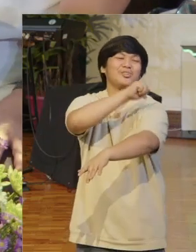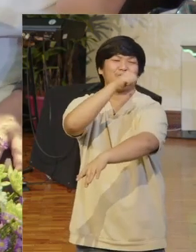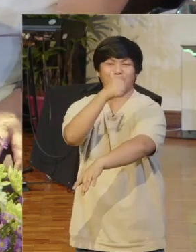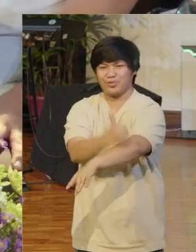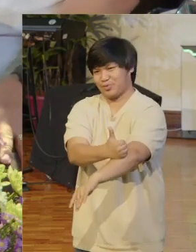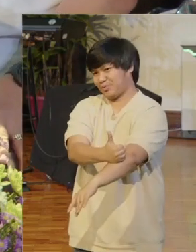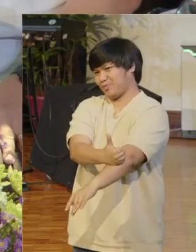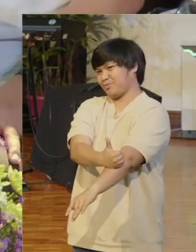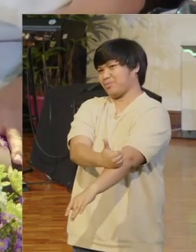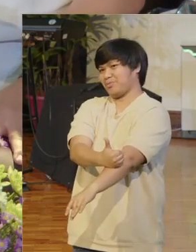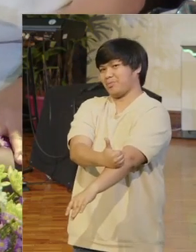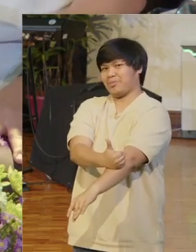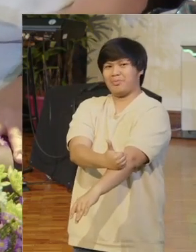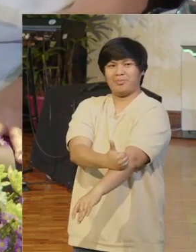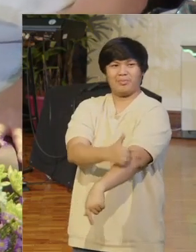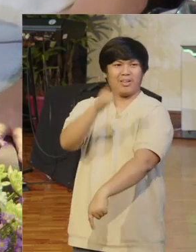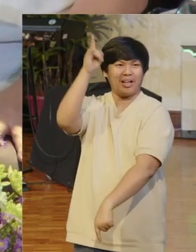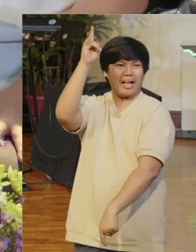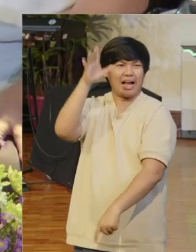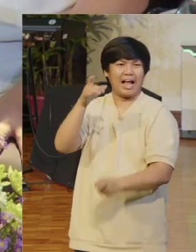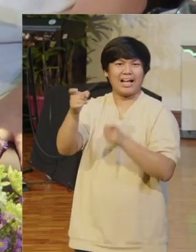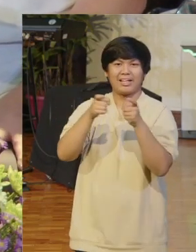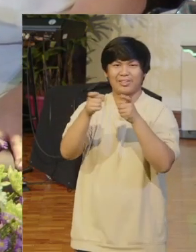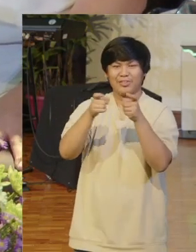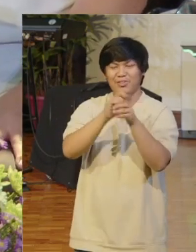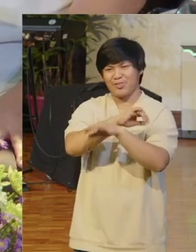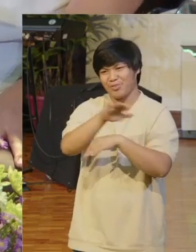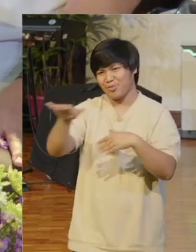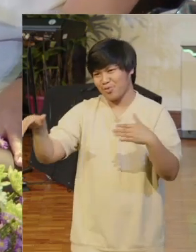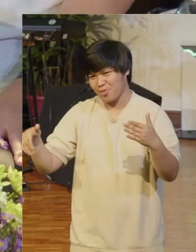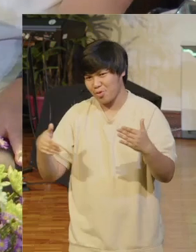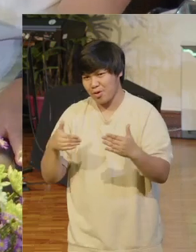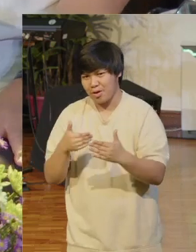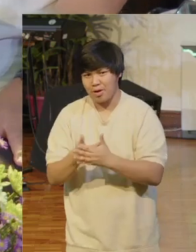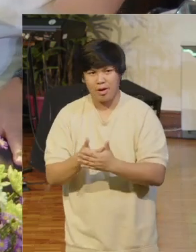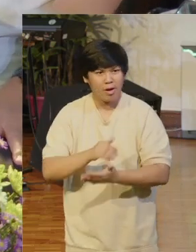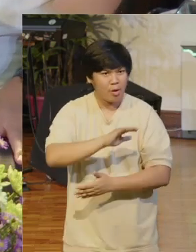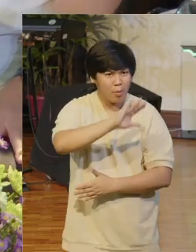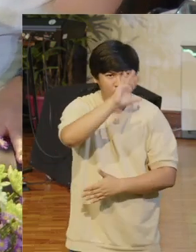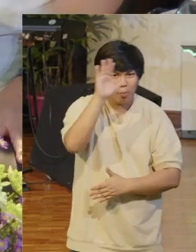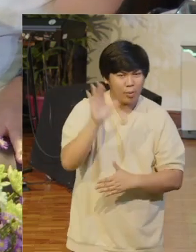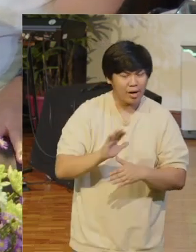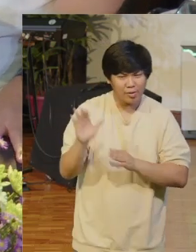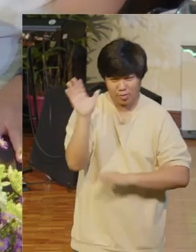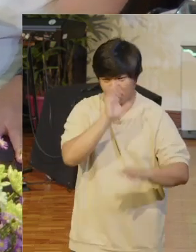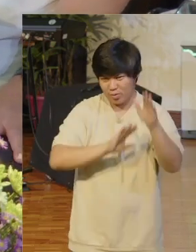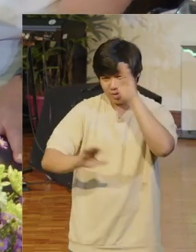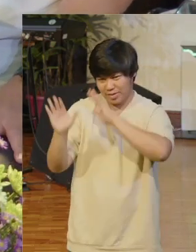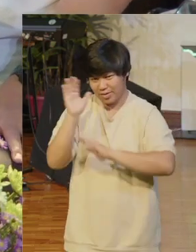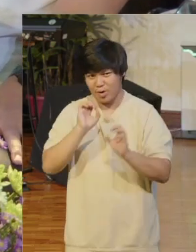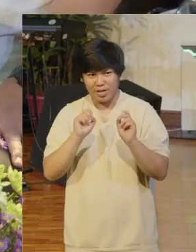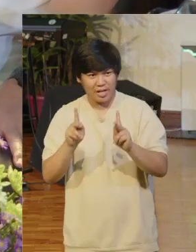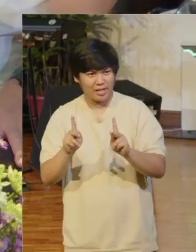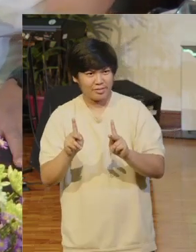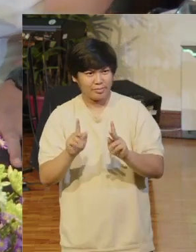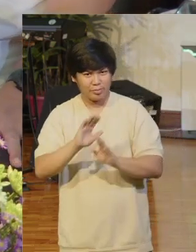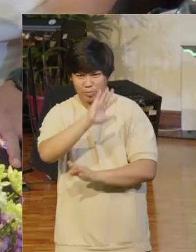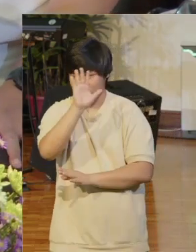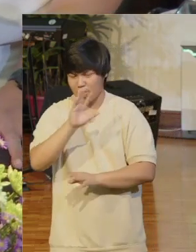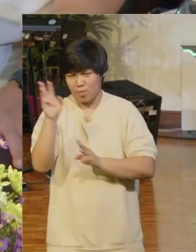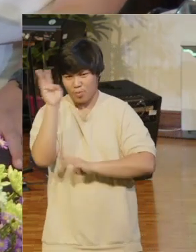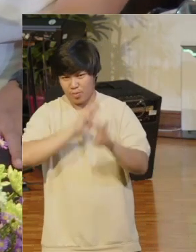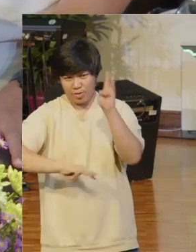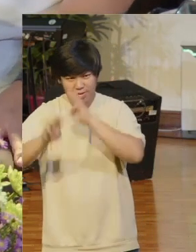Siya ang may hawak ng lahat. Huwag tayong mababahala. Pangatlo, hinirang